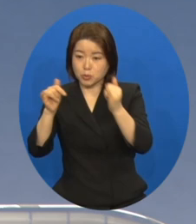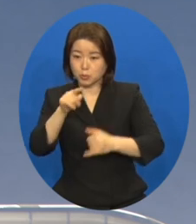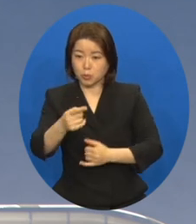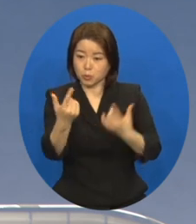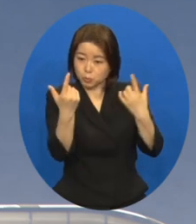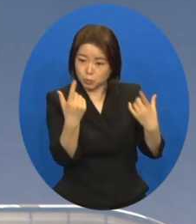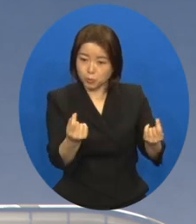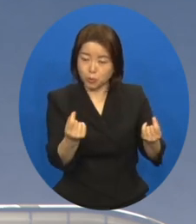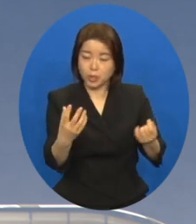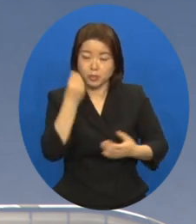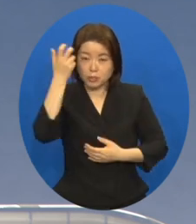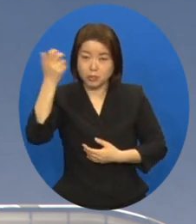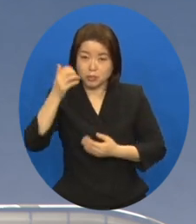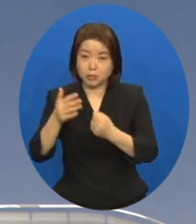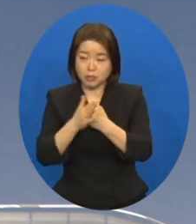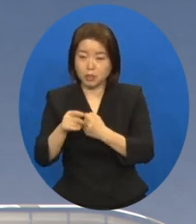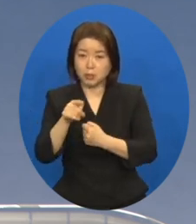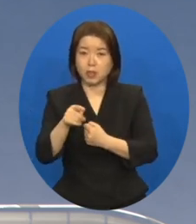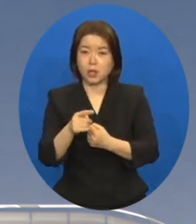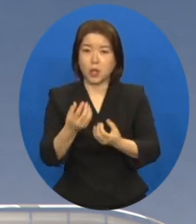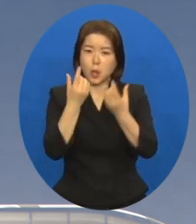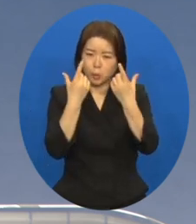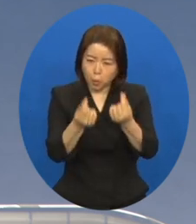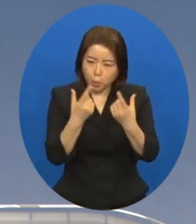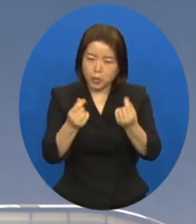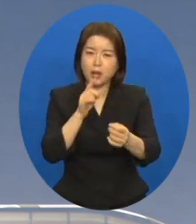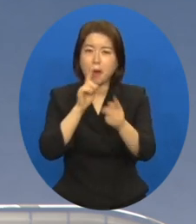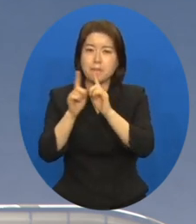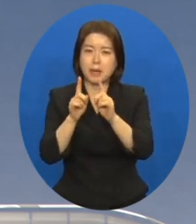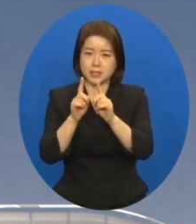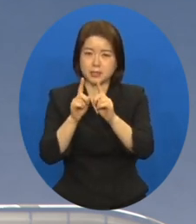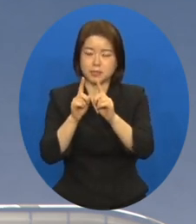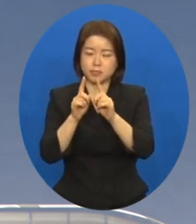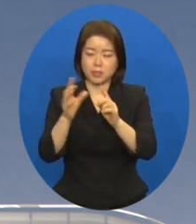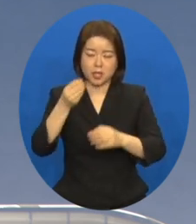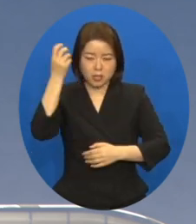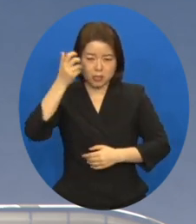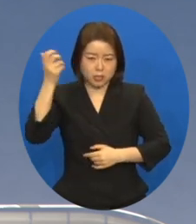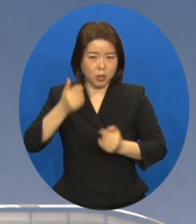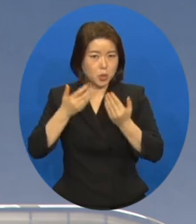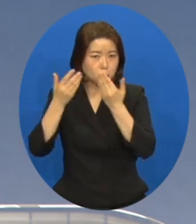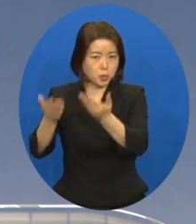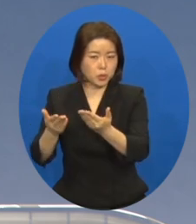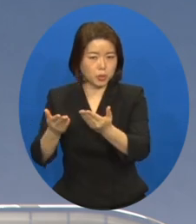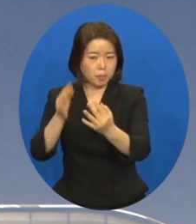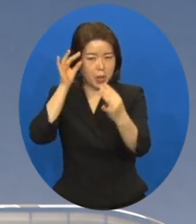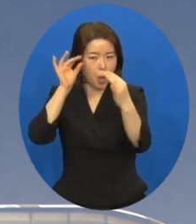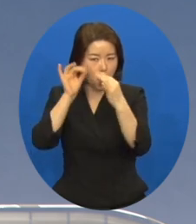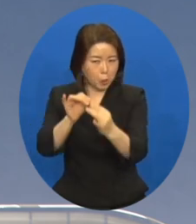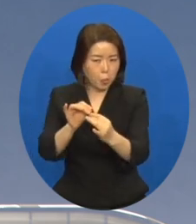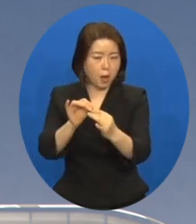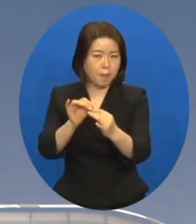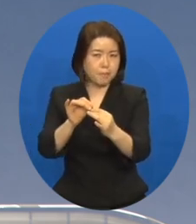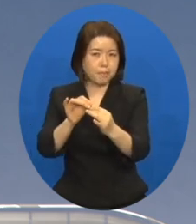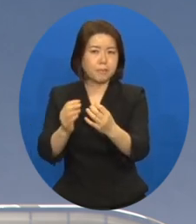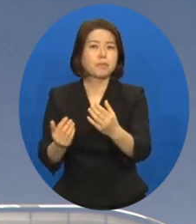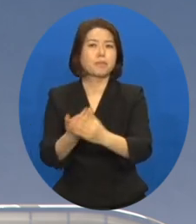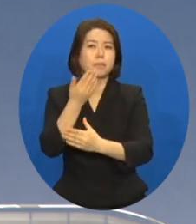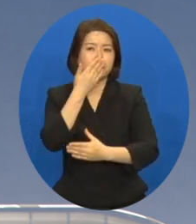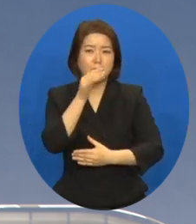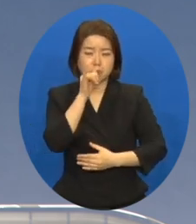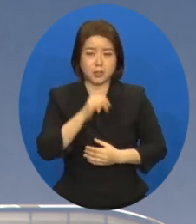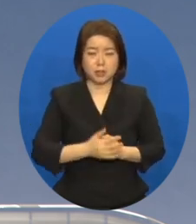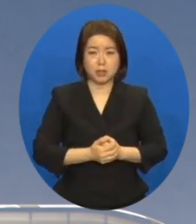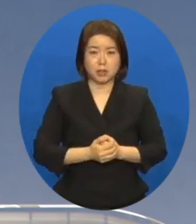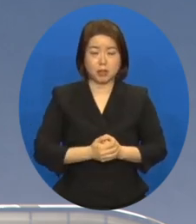똑같은 성령이시니까 그 말씀이 성령이 주셨다는 공감이 형성되는 겁니다.